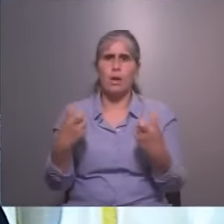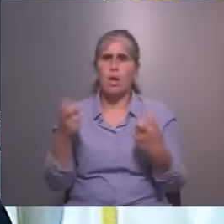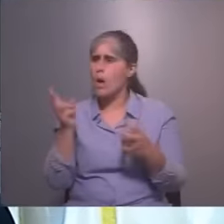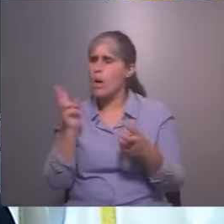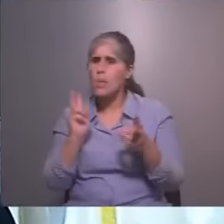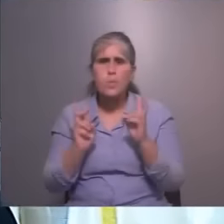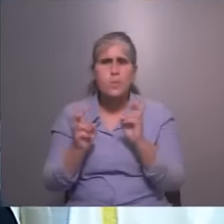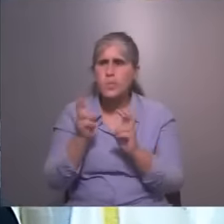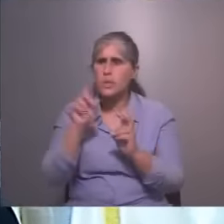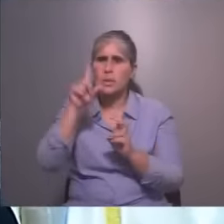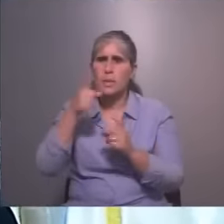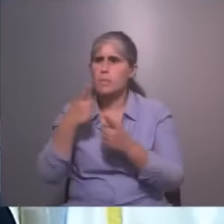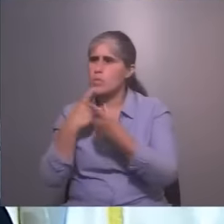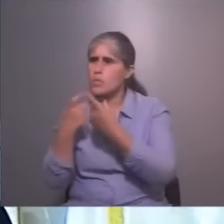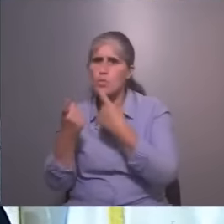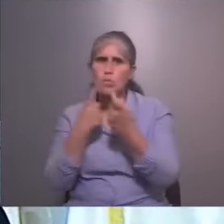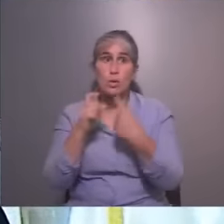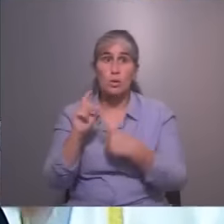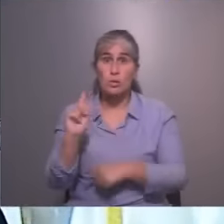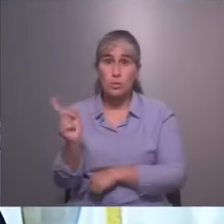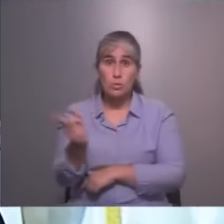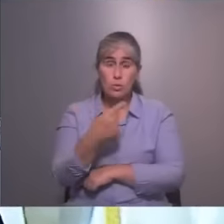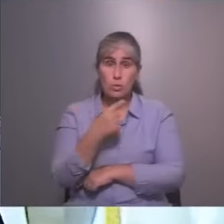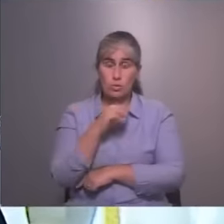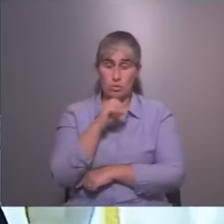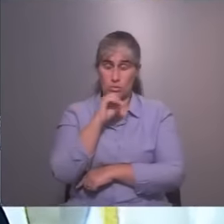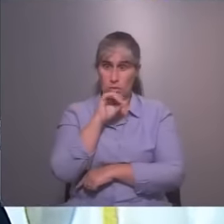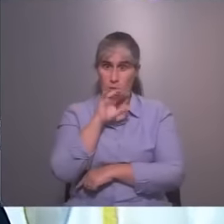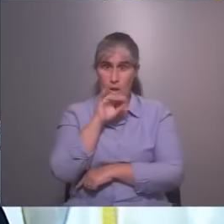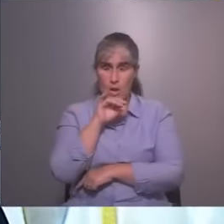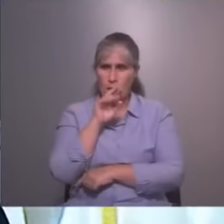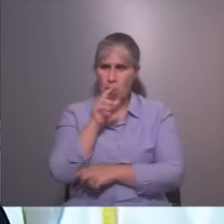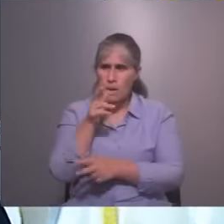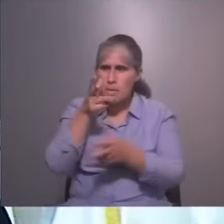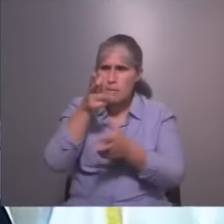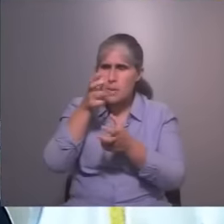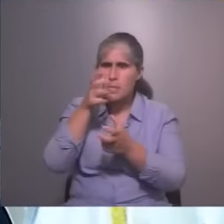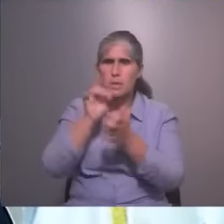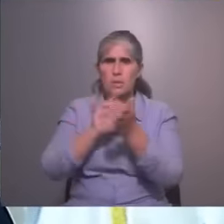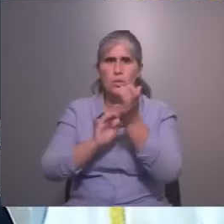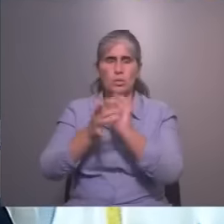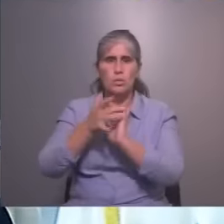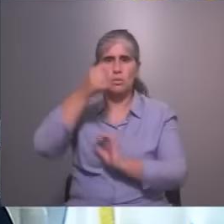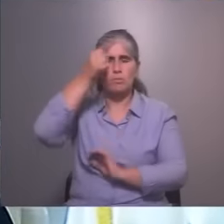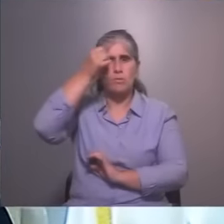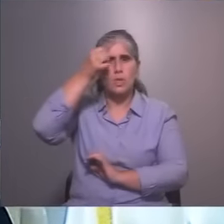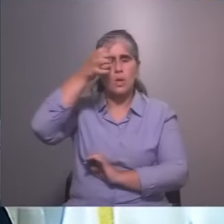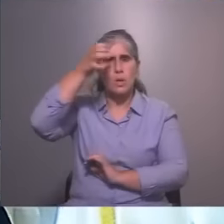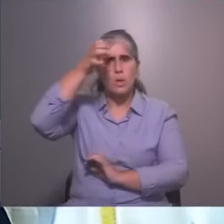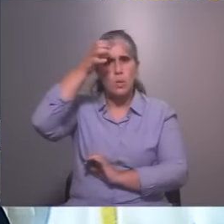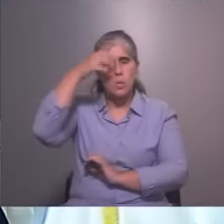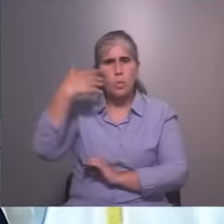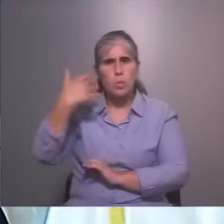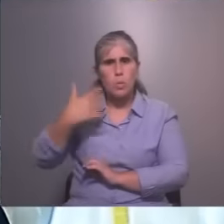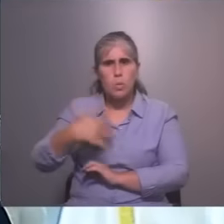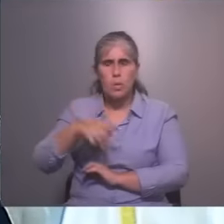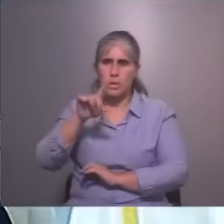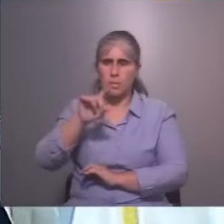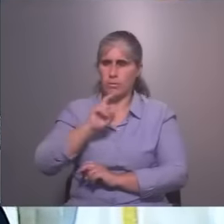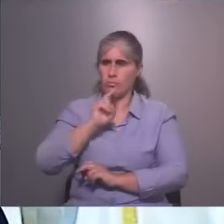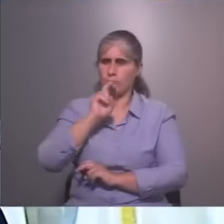między nauczycielami. Przysłuchiwał się i im zadawał pytania. Wszyscy zaś, którzy go